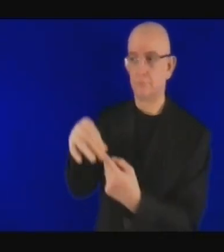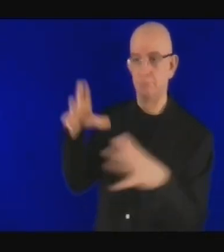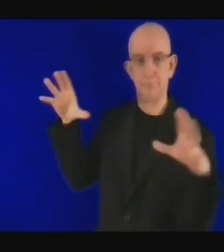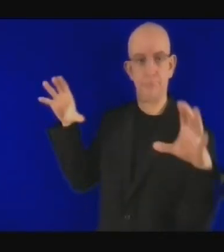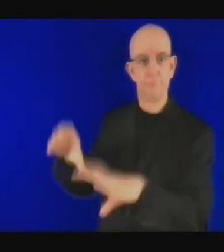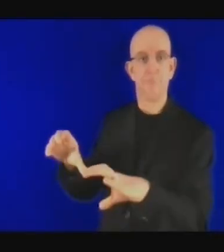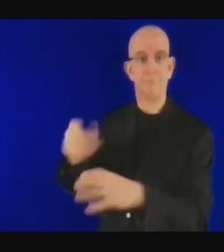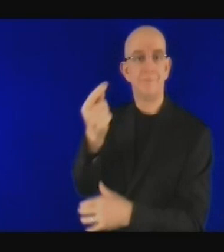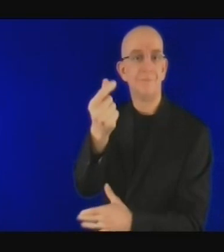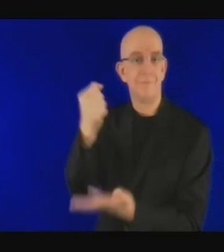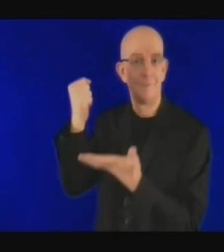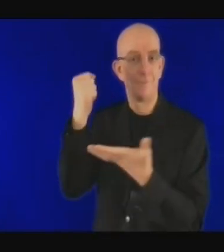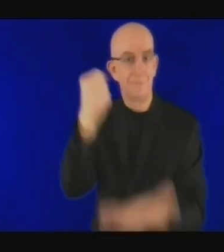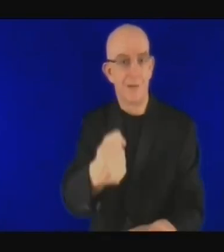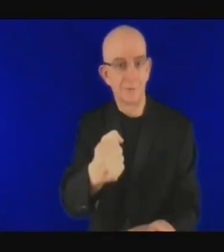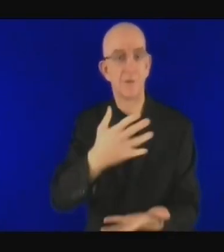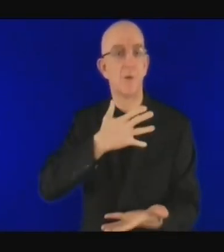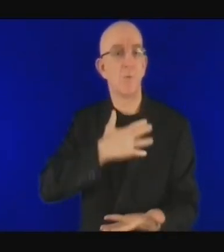il